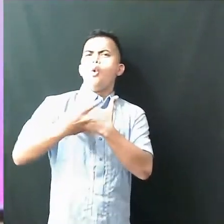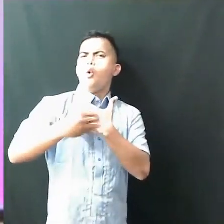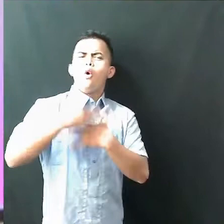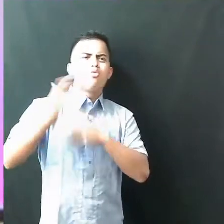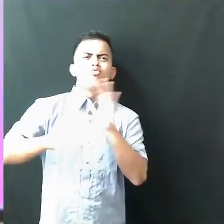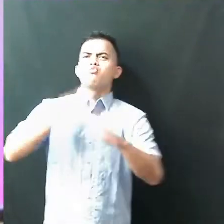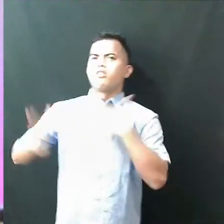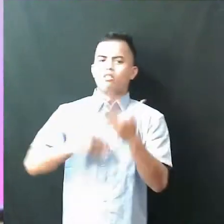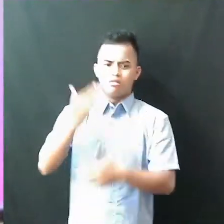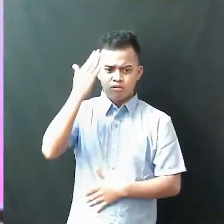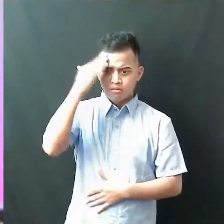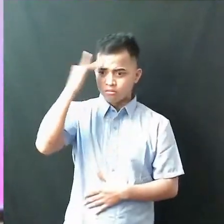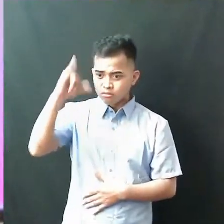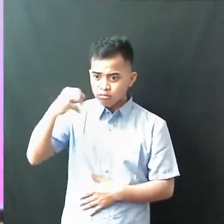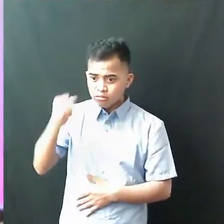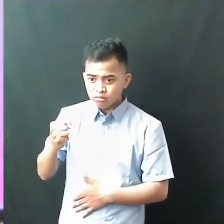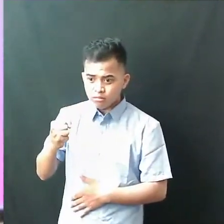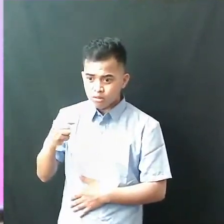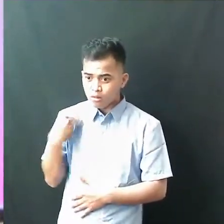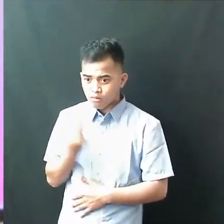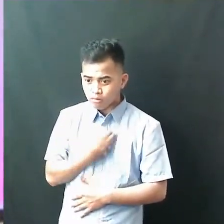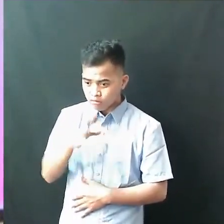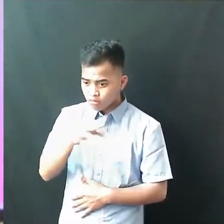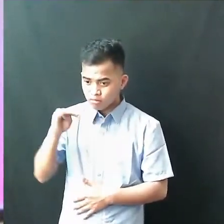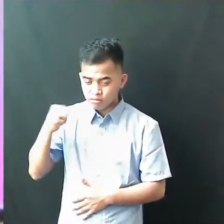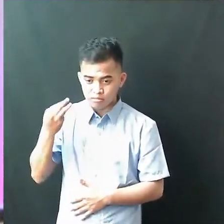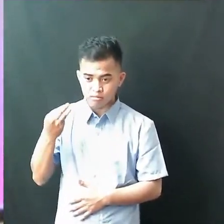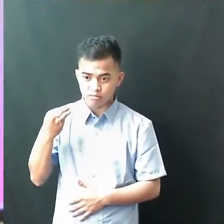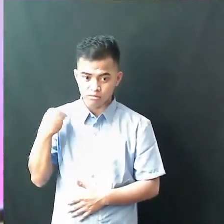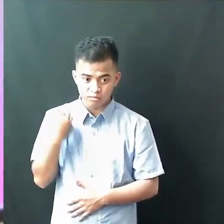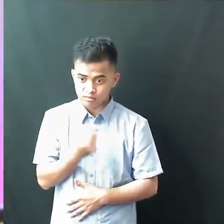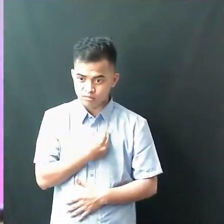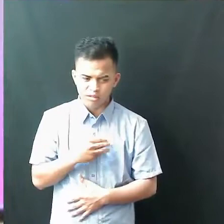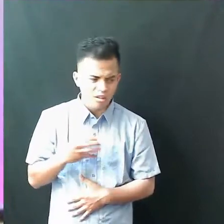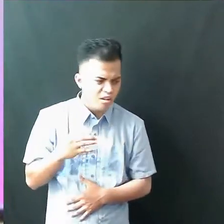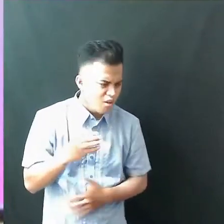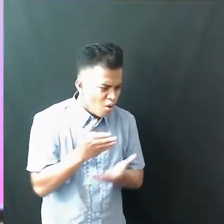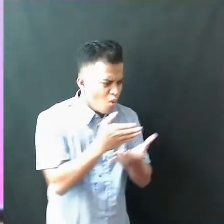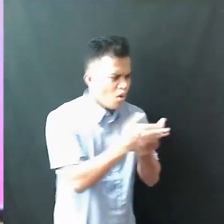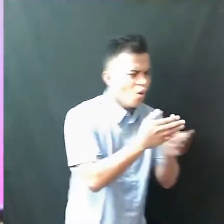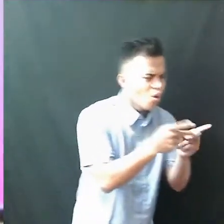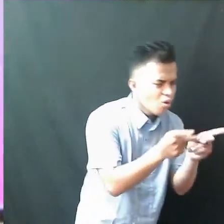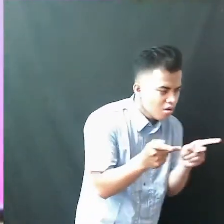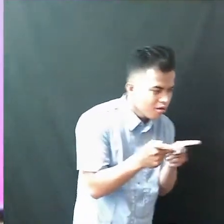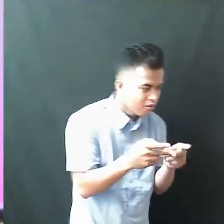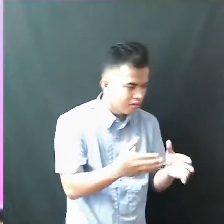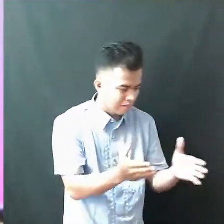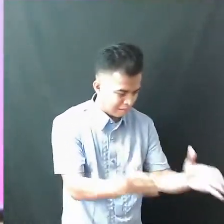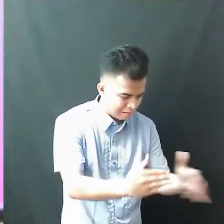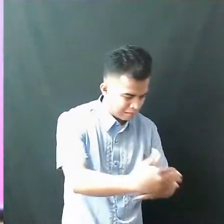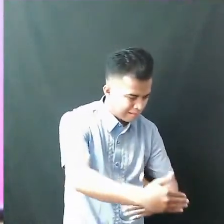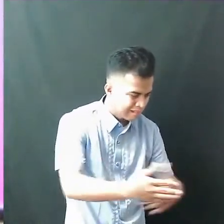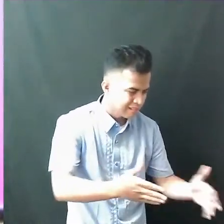Mary and Joseph arrived sa inn. I don't know, that's in Bisaya. Katong, what's that? Pasunga.